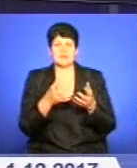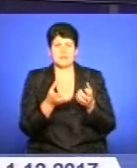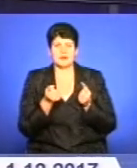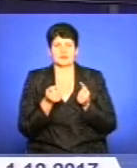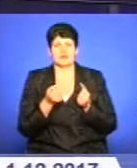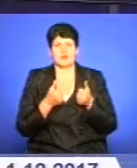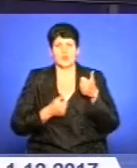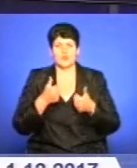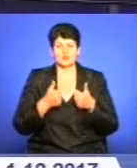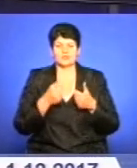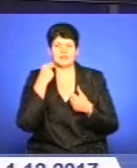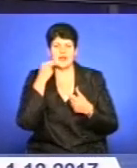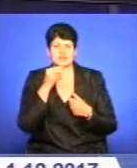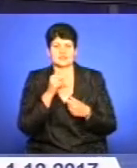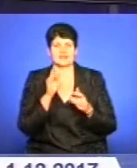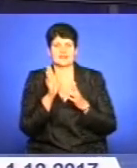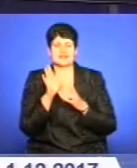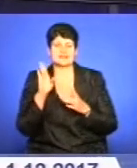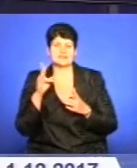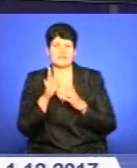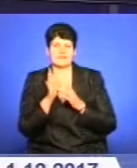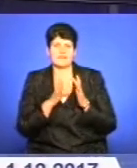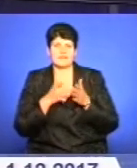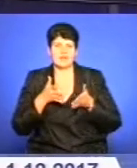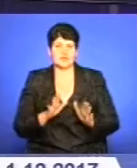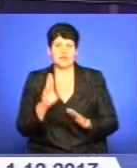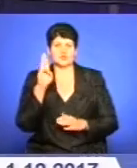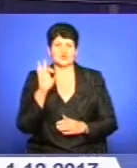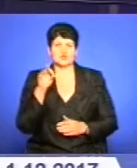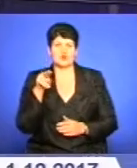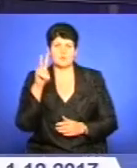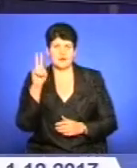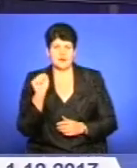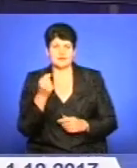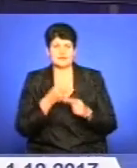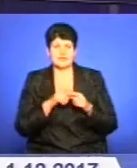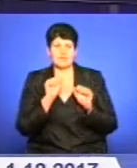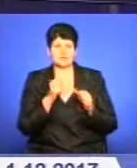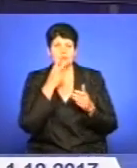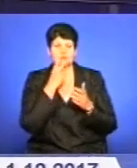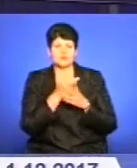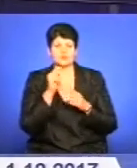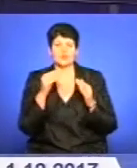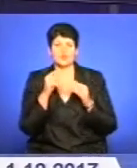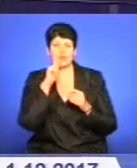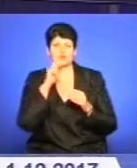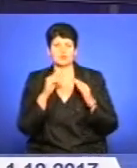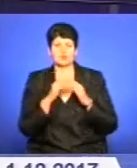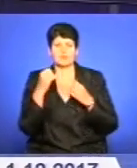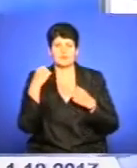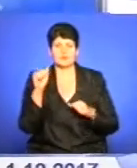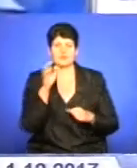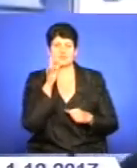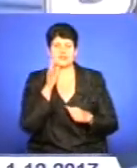шопки. У січні спеціальне журі визначить найкращі роботи. Їх можна буде оглянути в Українському домі «Перемога» під час різдвяних